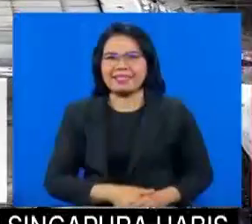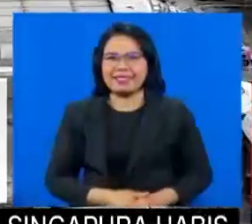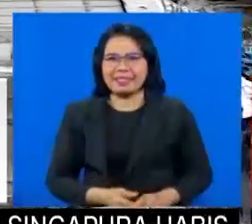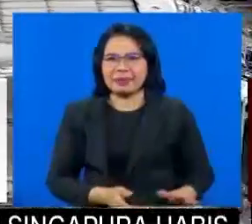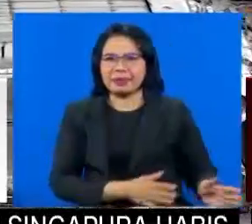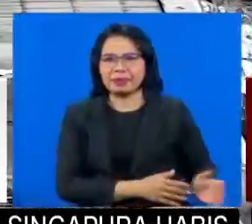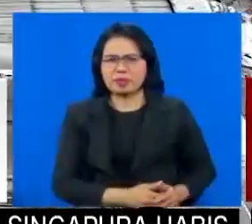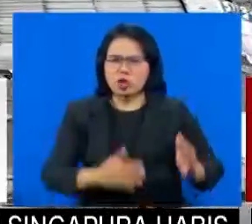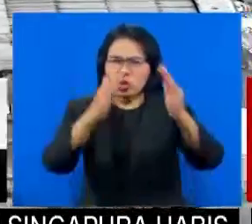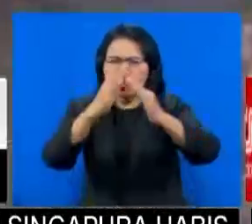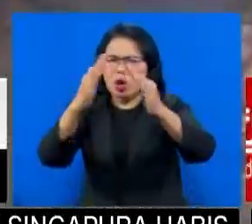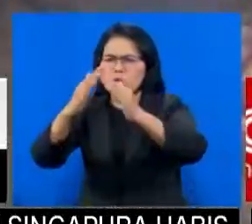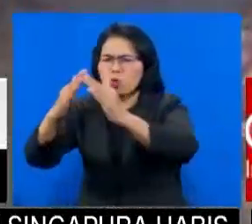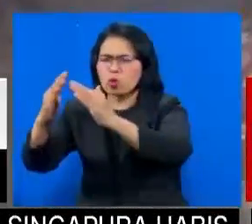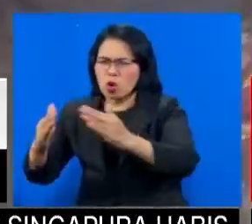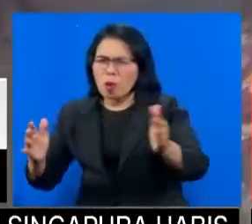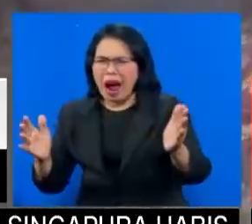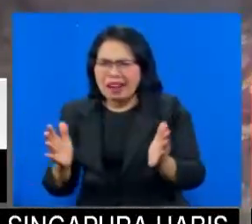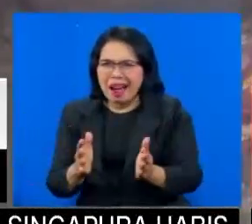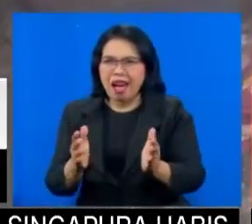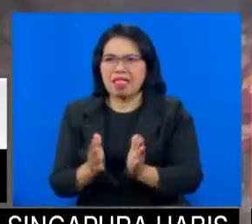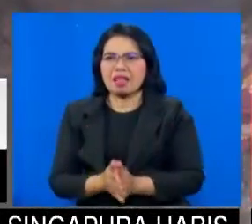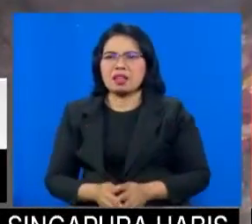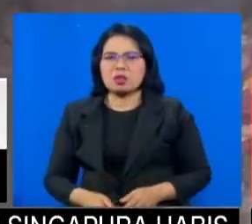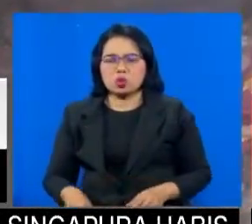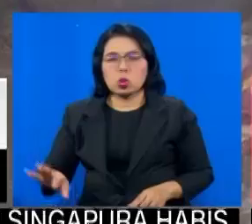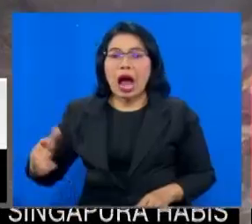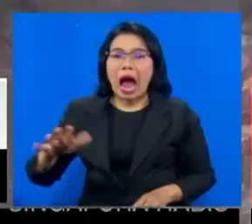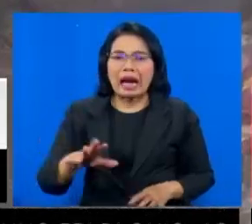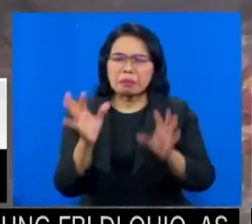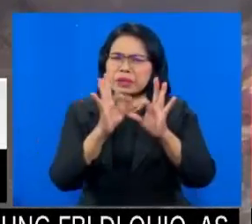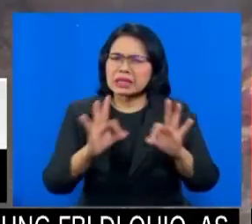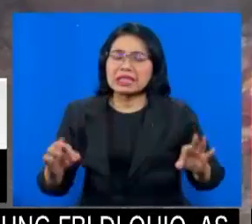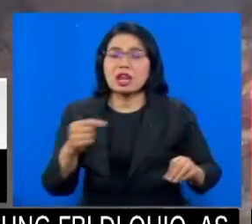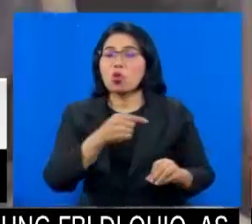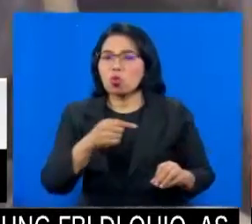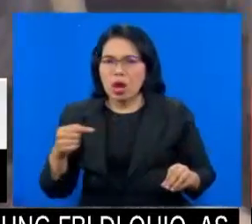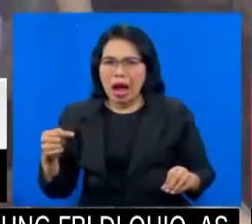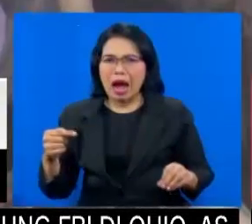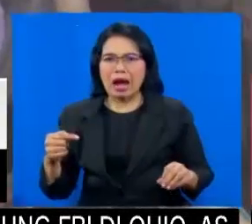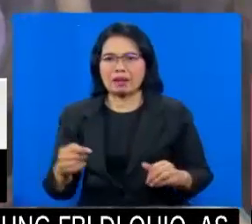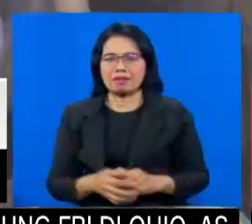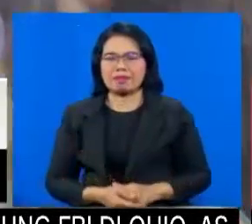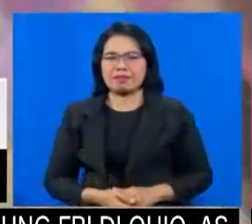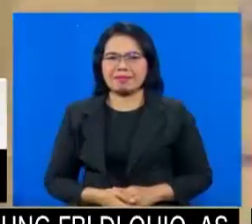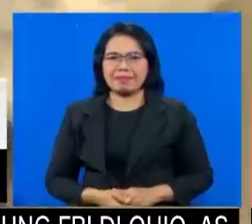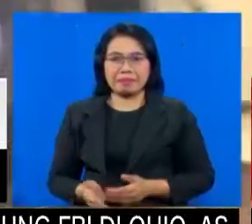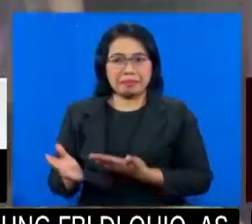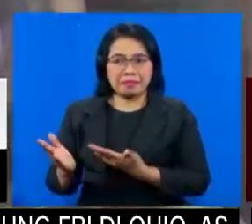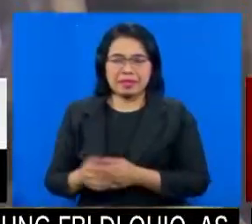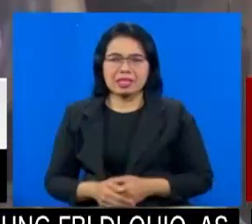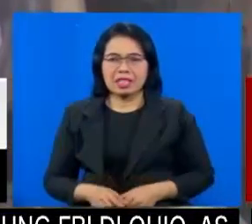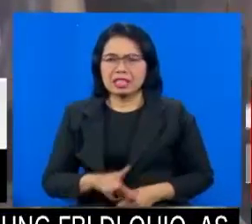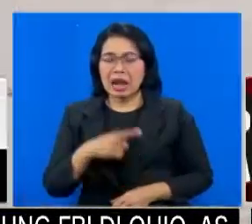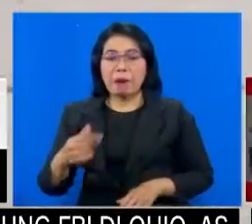Pemukiman padat, sampah dan ketersediaan air bersih menjadi masalah utama di kampung nelayan Kamal Muara. Selama puluhan